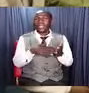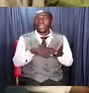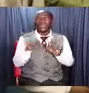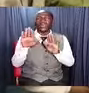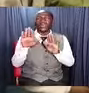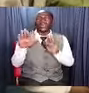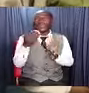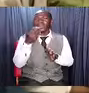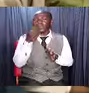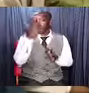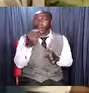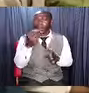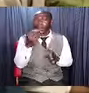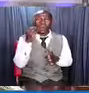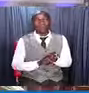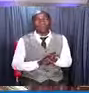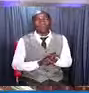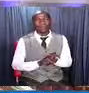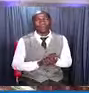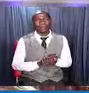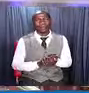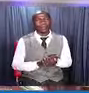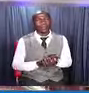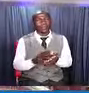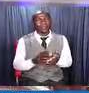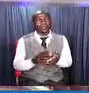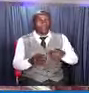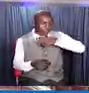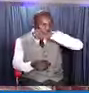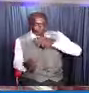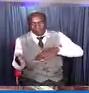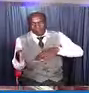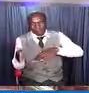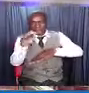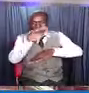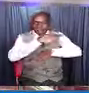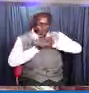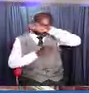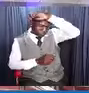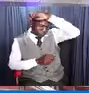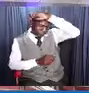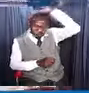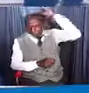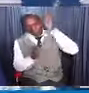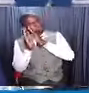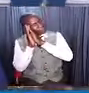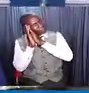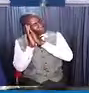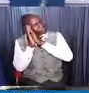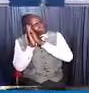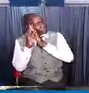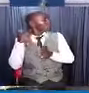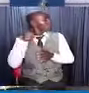Wewe ndiye mwanamke. Then you are now the woman. Hata wala na brangete ati muache muache alale